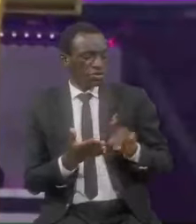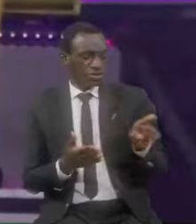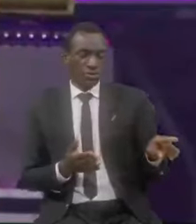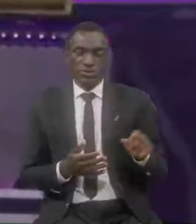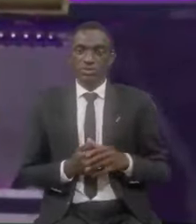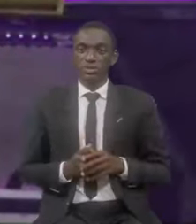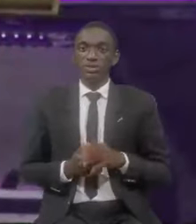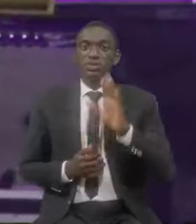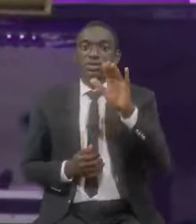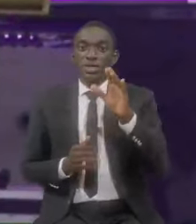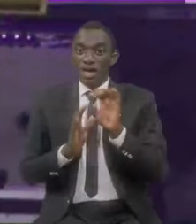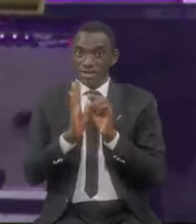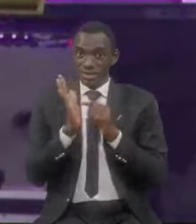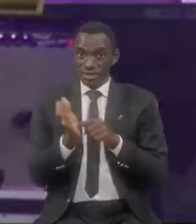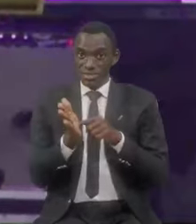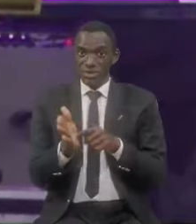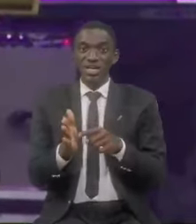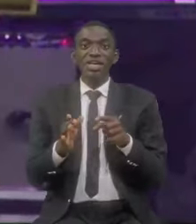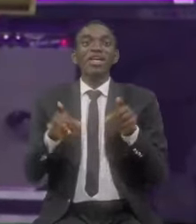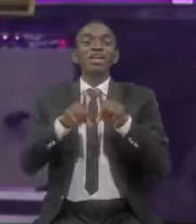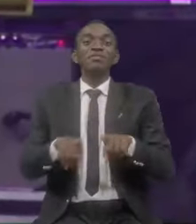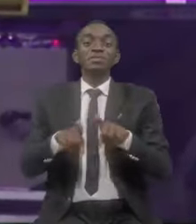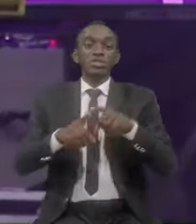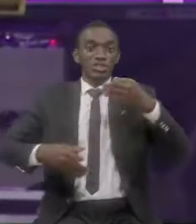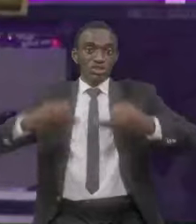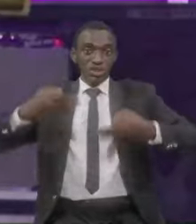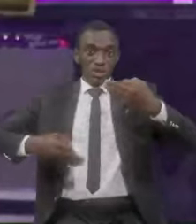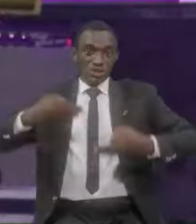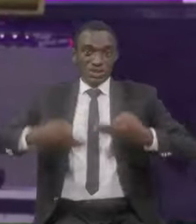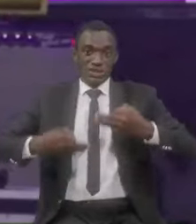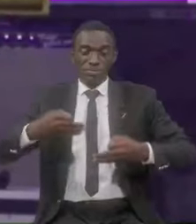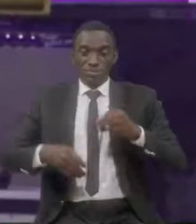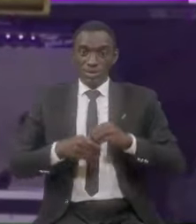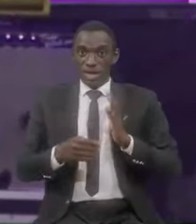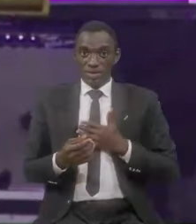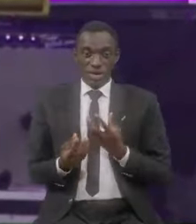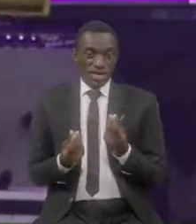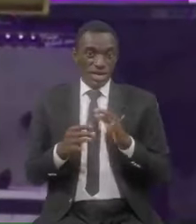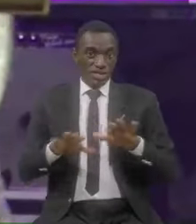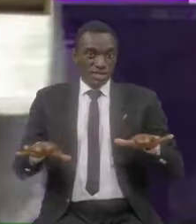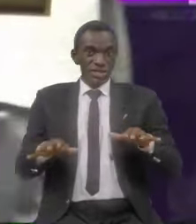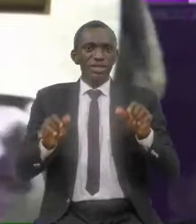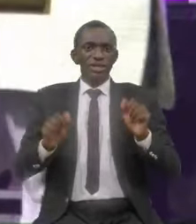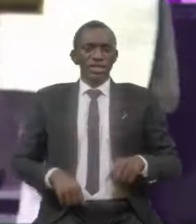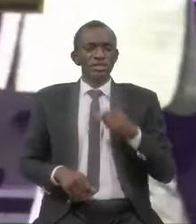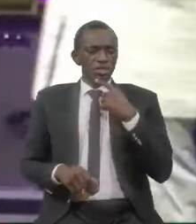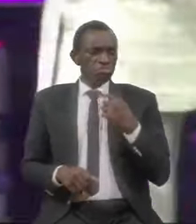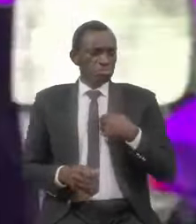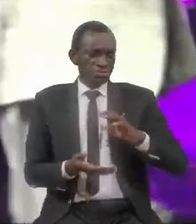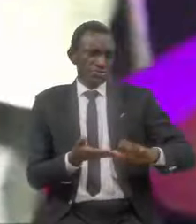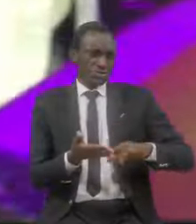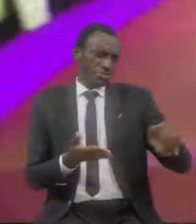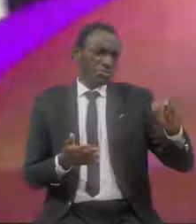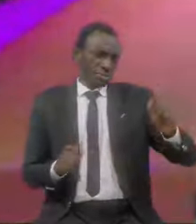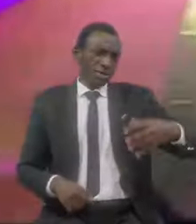Même le juge peut dire que, oui, nous te pardonnons, je te pardonne. Tu peux t'en